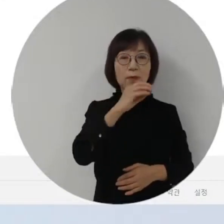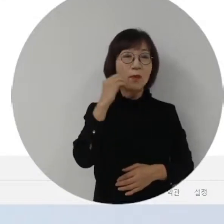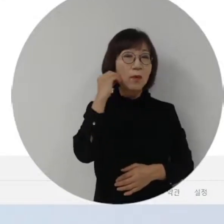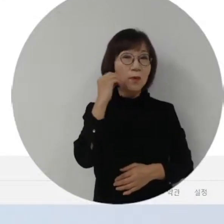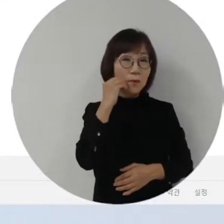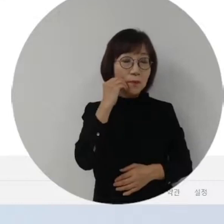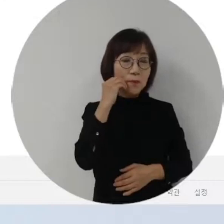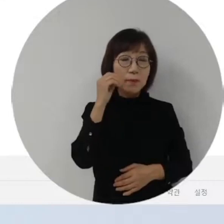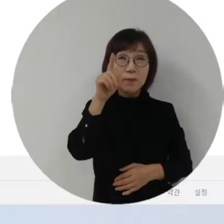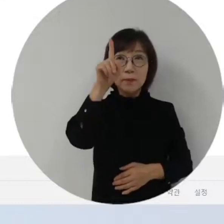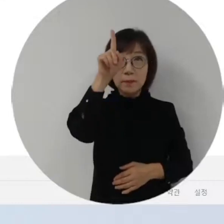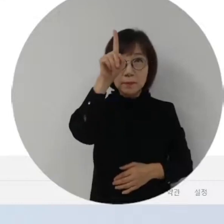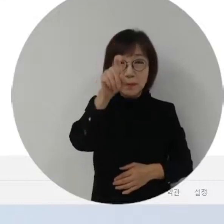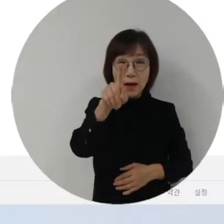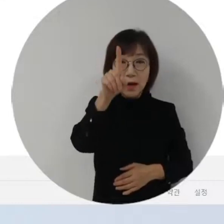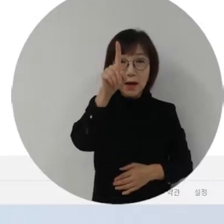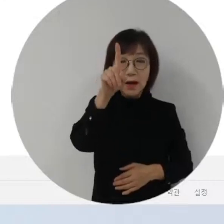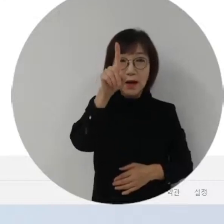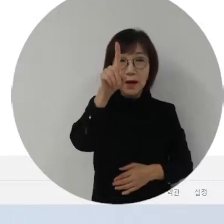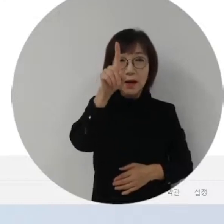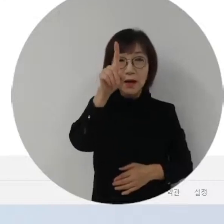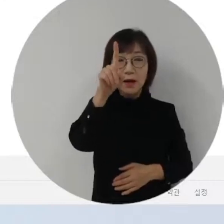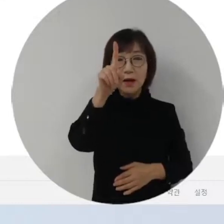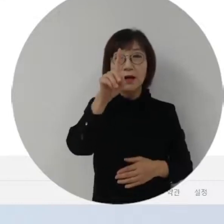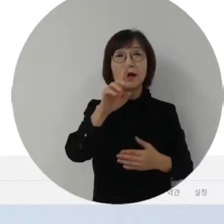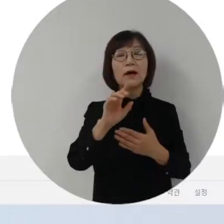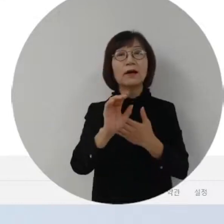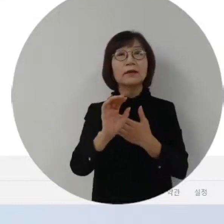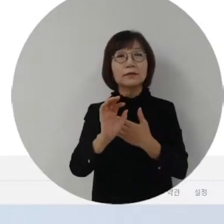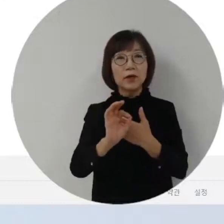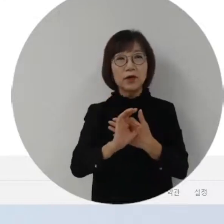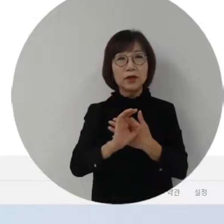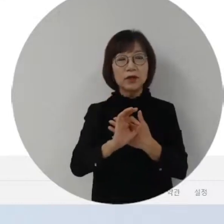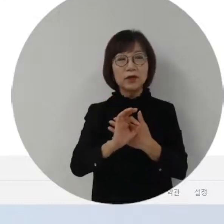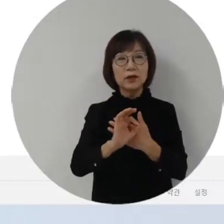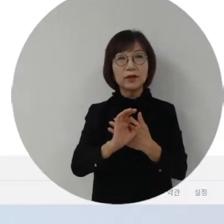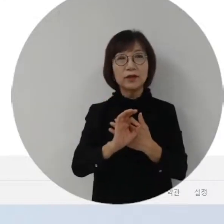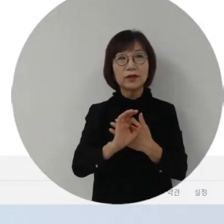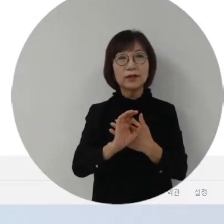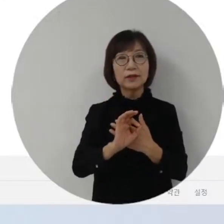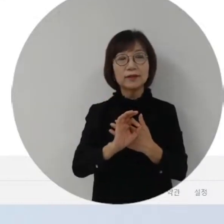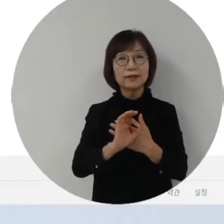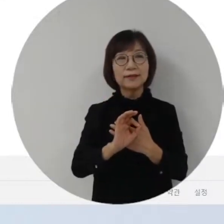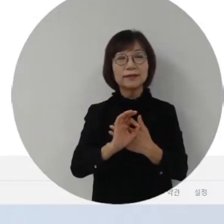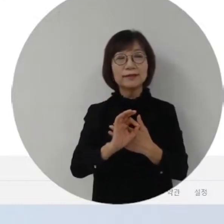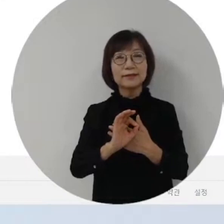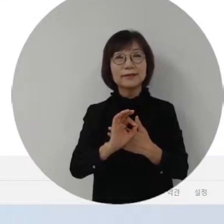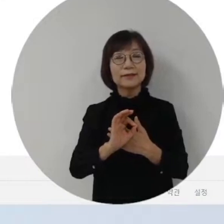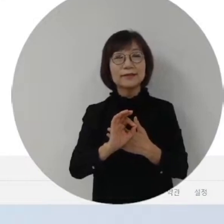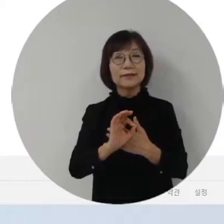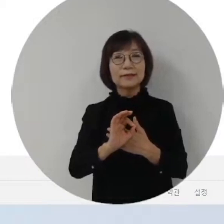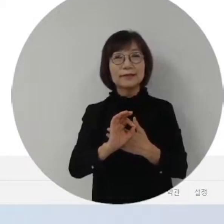누르면은요. 구글의 홈페이지로 이동이 되십니다. 클릭 한번 해보도록 할게요.